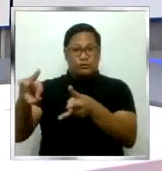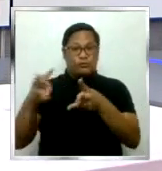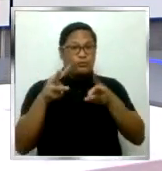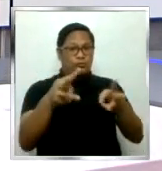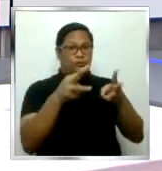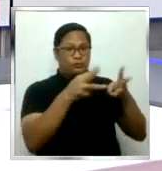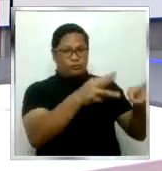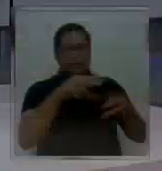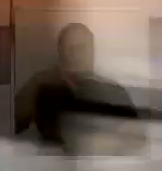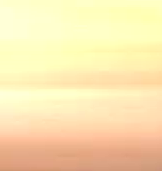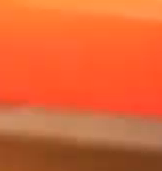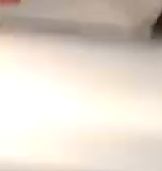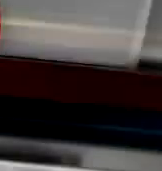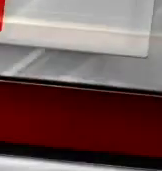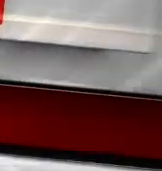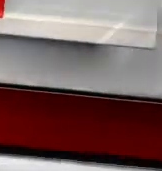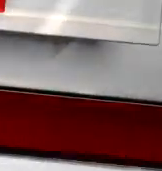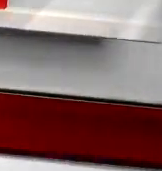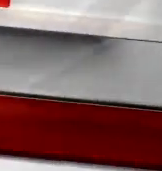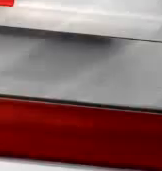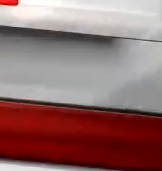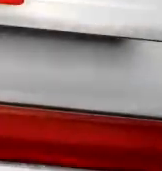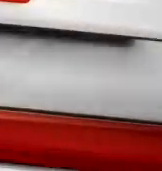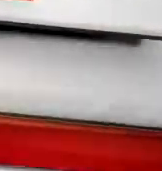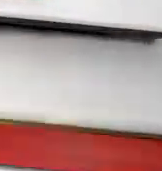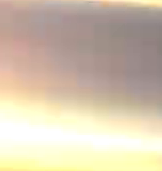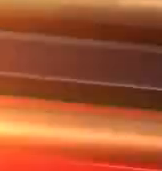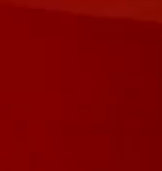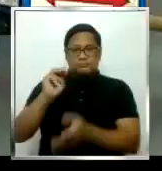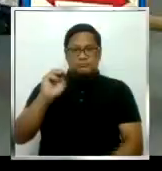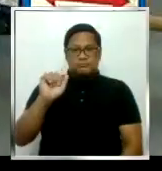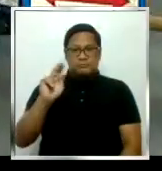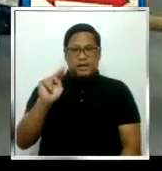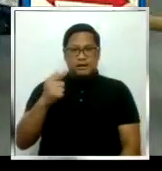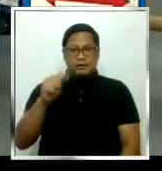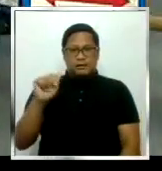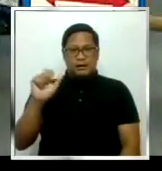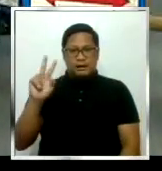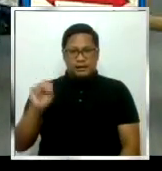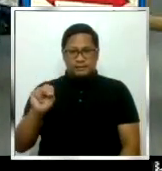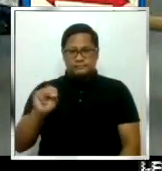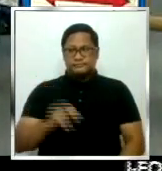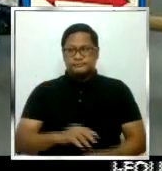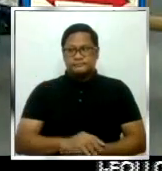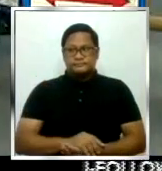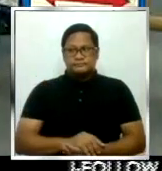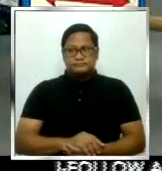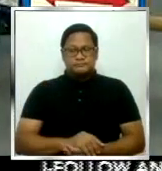doon lahat si Mav Gonzalez. Mav, kamusta ang sitwasyon dyan?